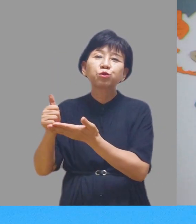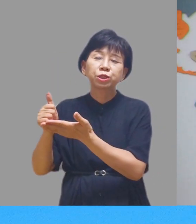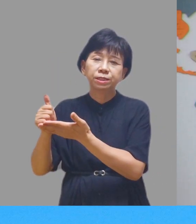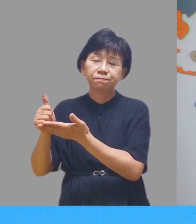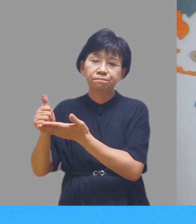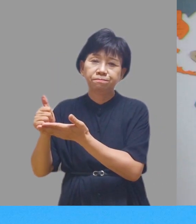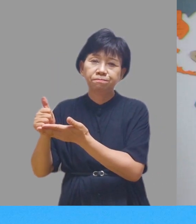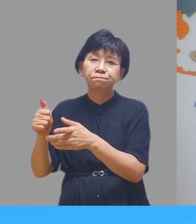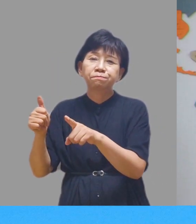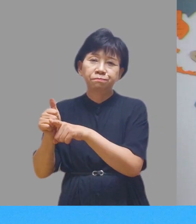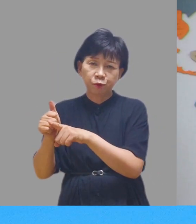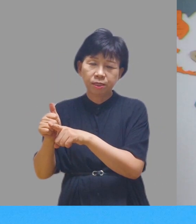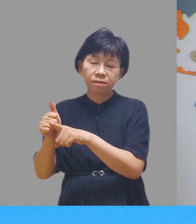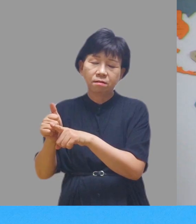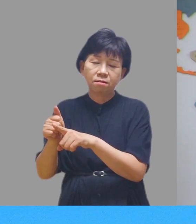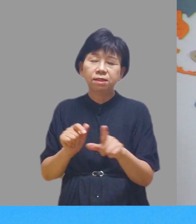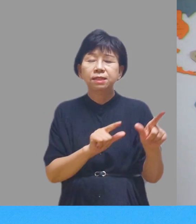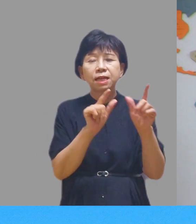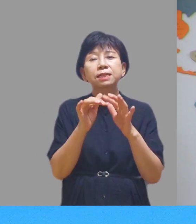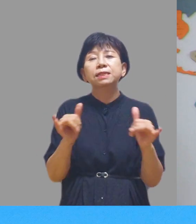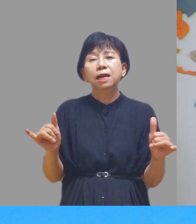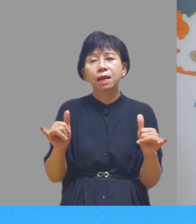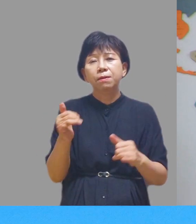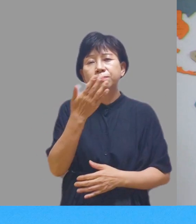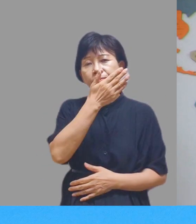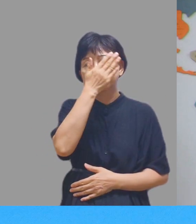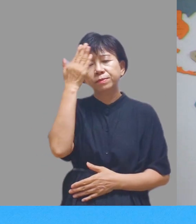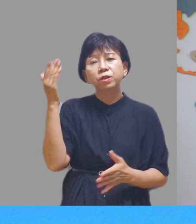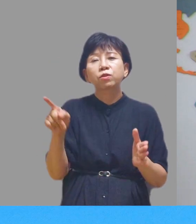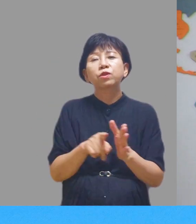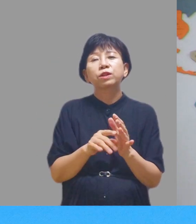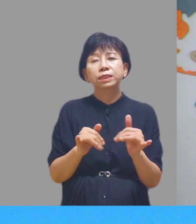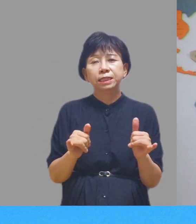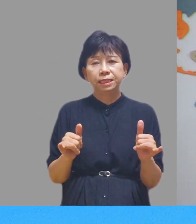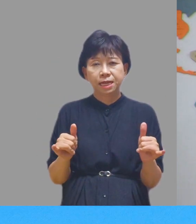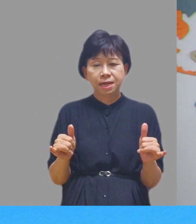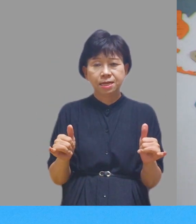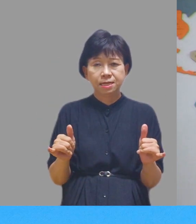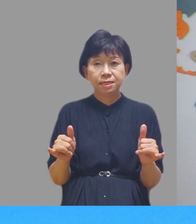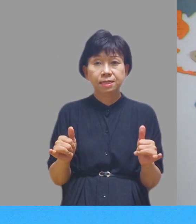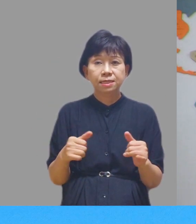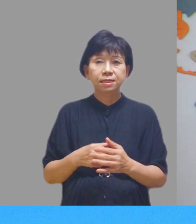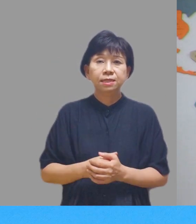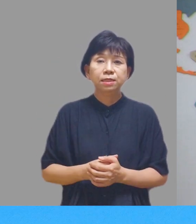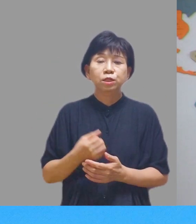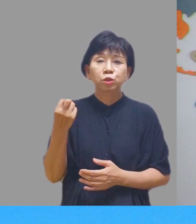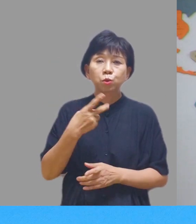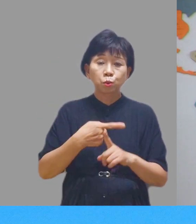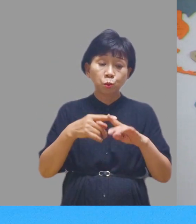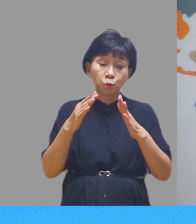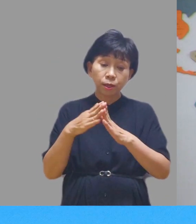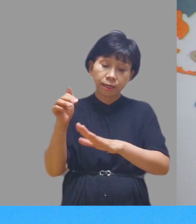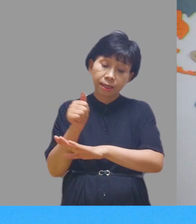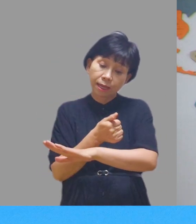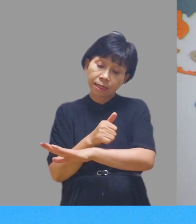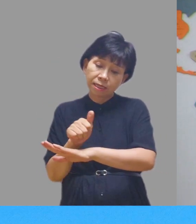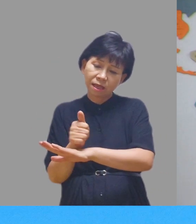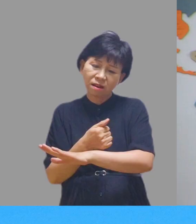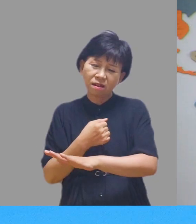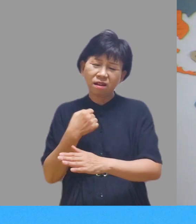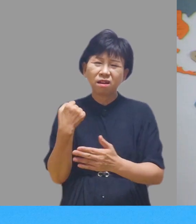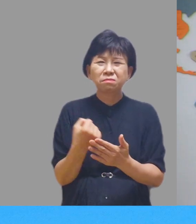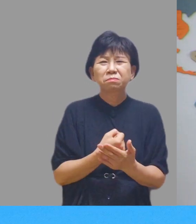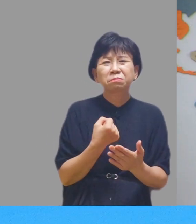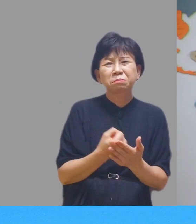분들이 청년 신앙에 속하는 분들이에요. 그래서 경우에 따라서는요, 교회 다니다가 속상한